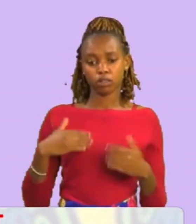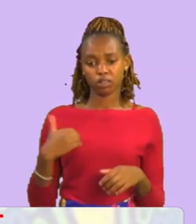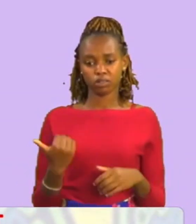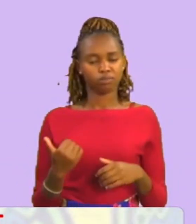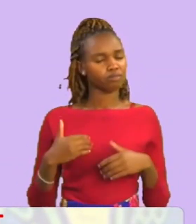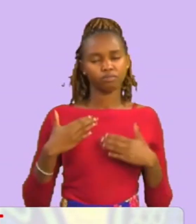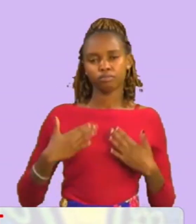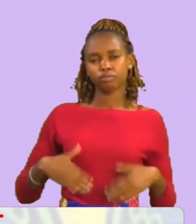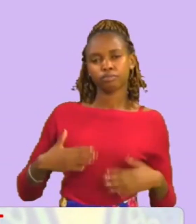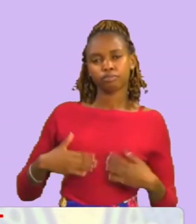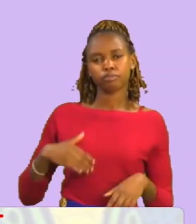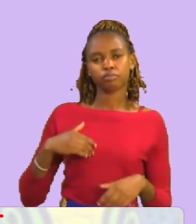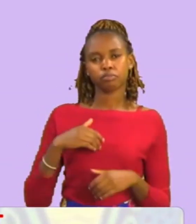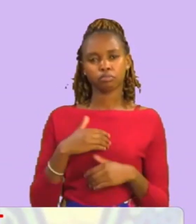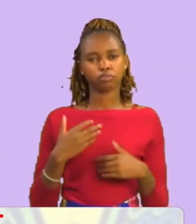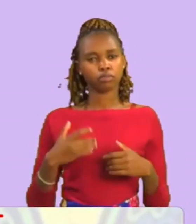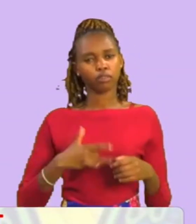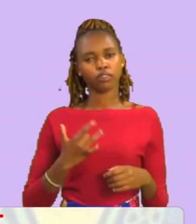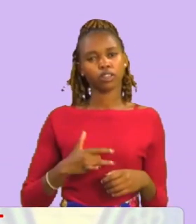hello.